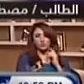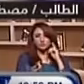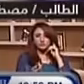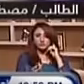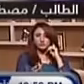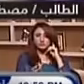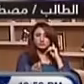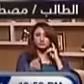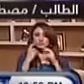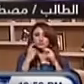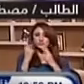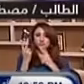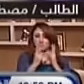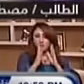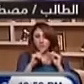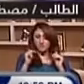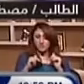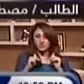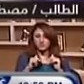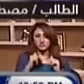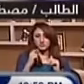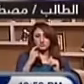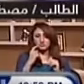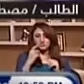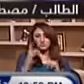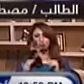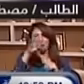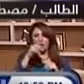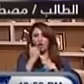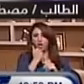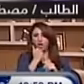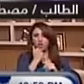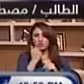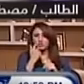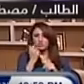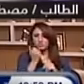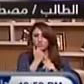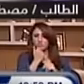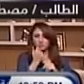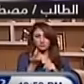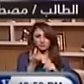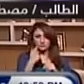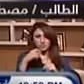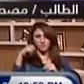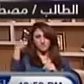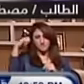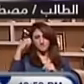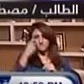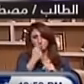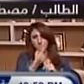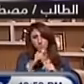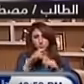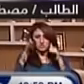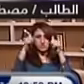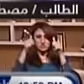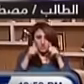والله احوال السياسه انا شايف ان كل الناس مخطئه، اذا كان تضارب قرارات الرئاسه او